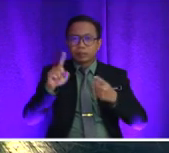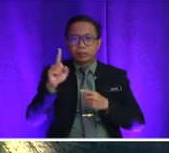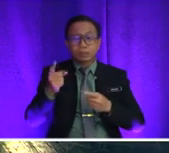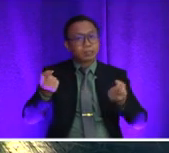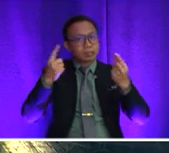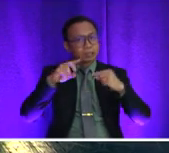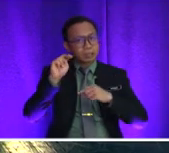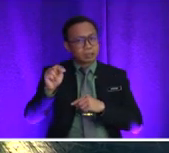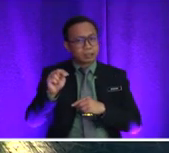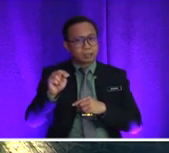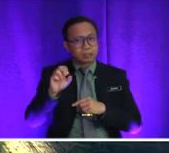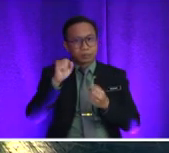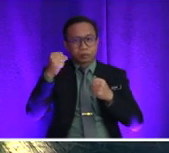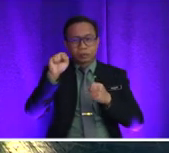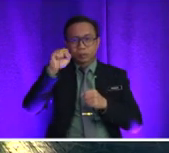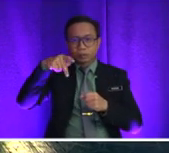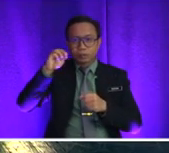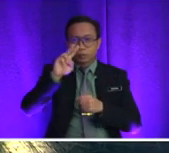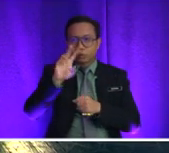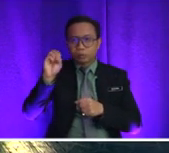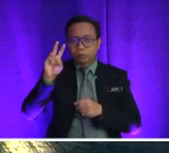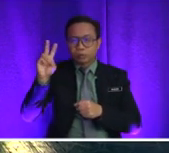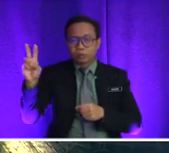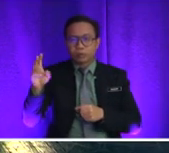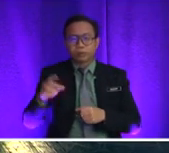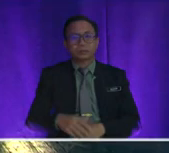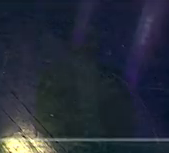akan kembali seperti ini sukses SPM 2022